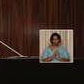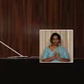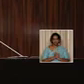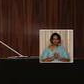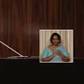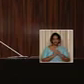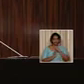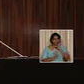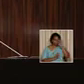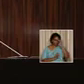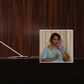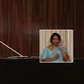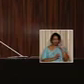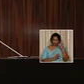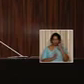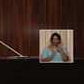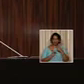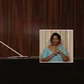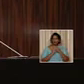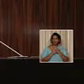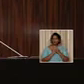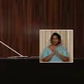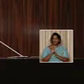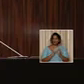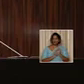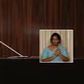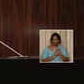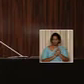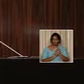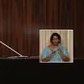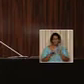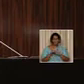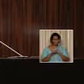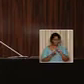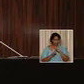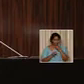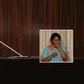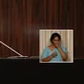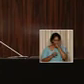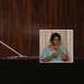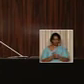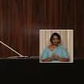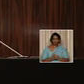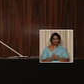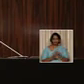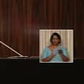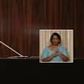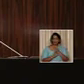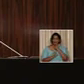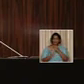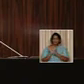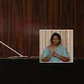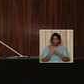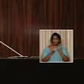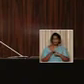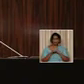ගරු කථානායකතුමනි, ප්‍රථමයෙන් ගරු ඩල සලහ පෙරම මැතිතුමා ප්‍රශ්නයක් මතු කළා. ඊට පෙර විමල් විරංස් මැතිතුමත් ප්‍රශ්නයක්